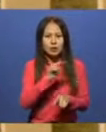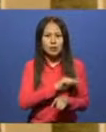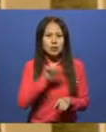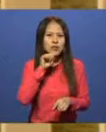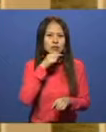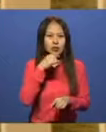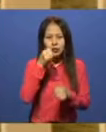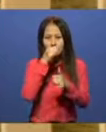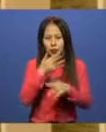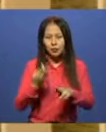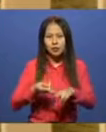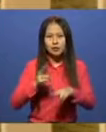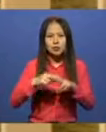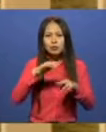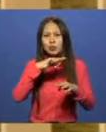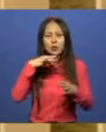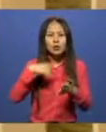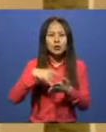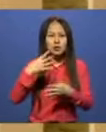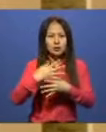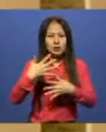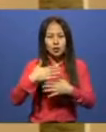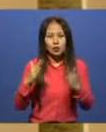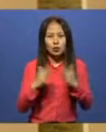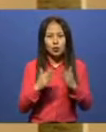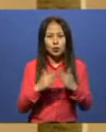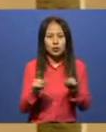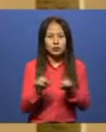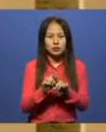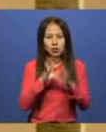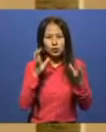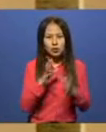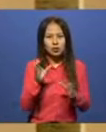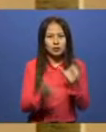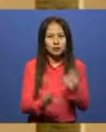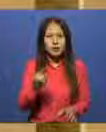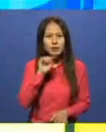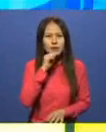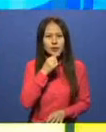үнемдей алмаймыз. Ол үшін көп қабатты баспаналар жылуды үнемдеуге толықтай көшуі тиіс.